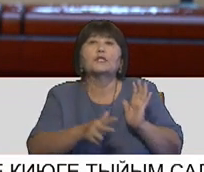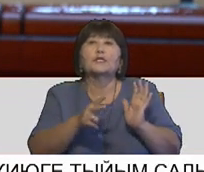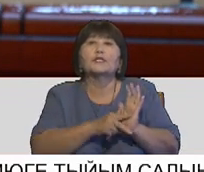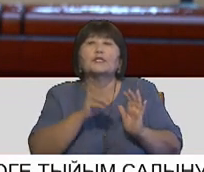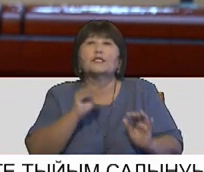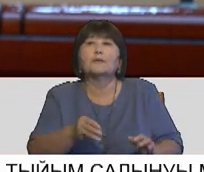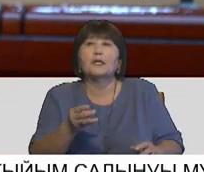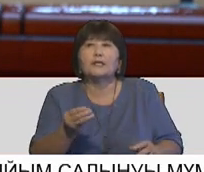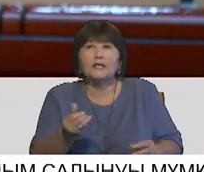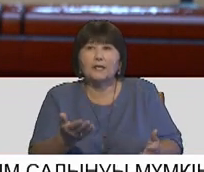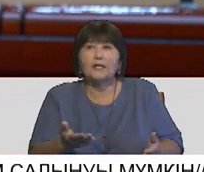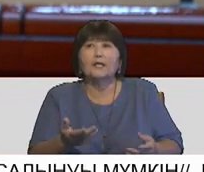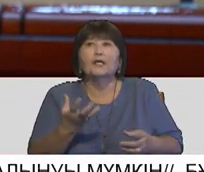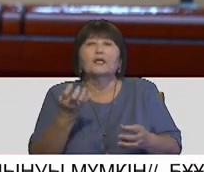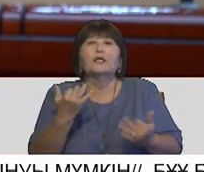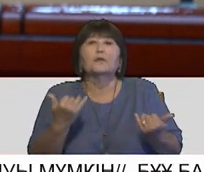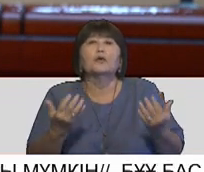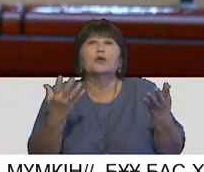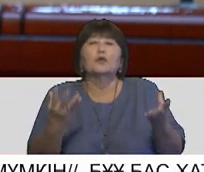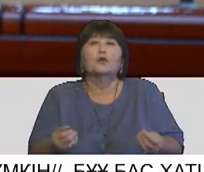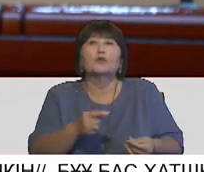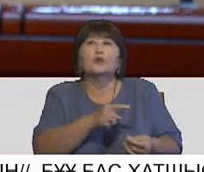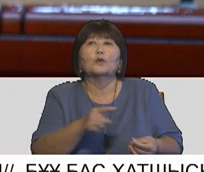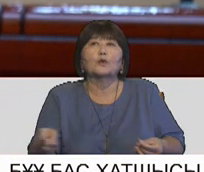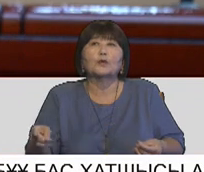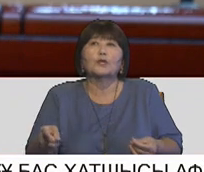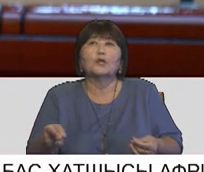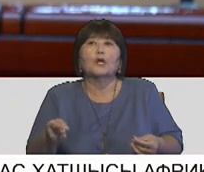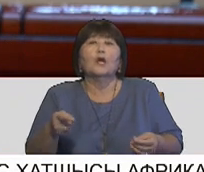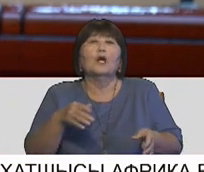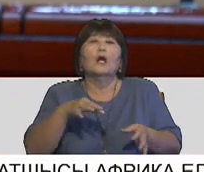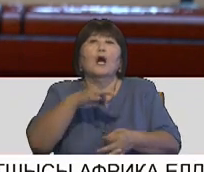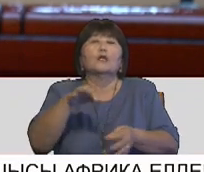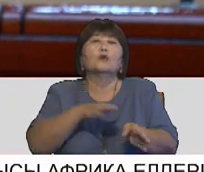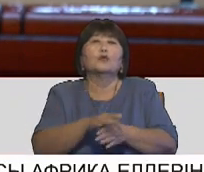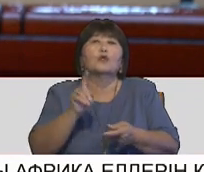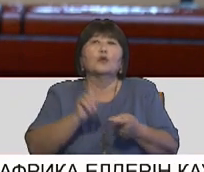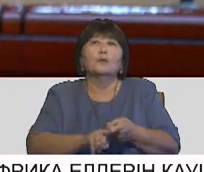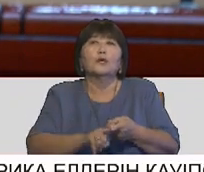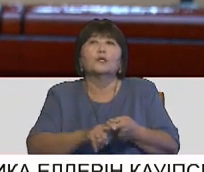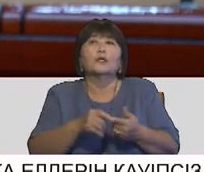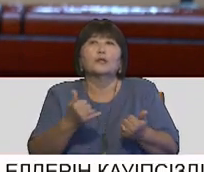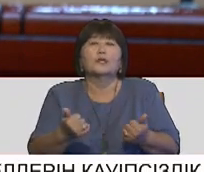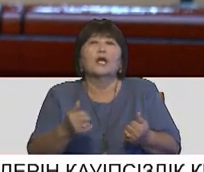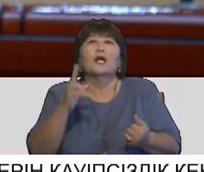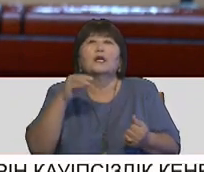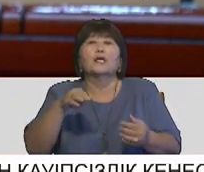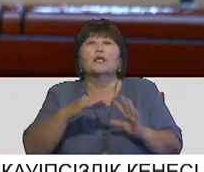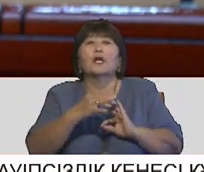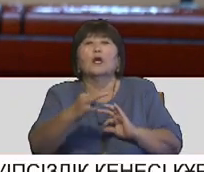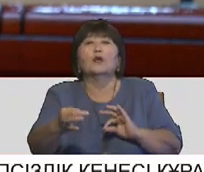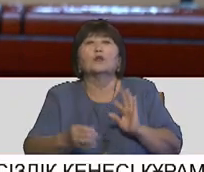426 588 теңге. Енді бүгінгі күнге кіріс көзі артық орындалуына байланысты ауылдық округтер мен кенттердің кіріс